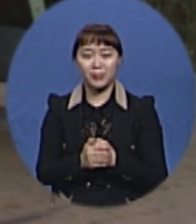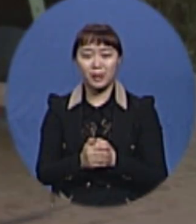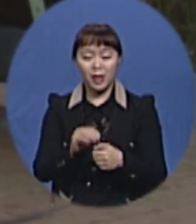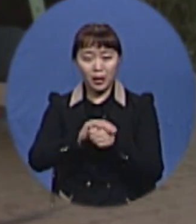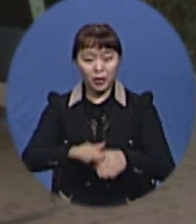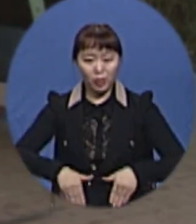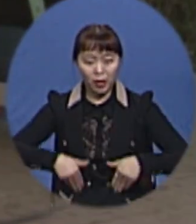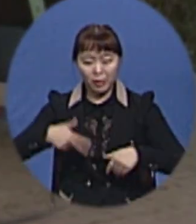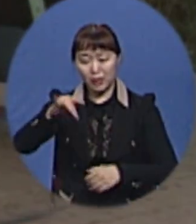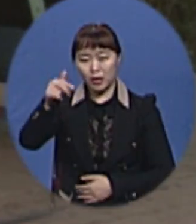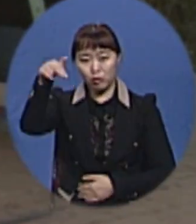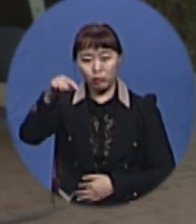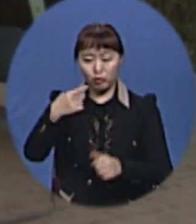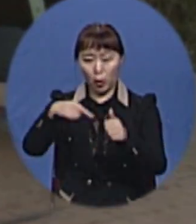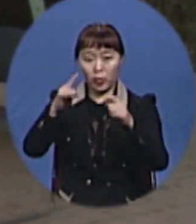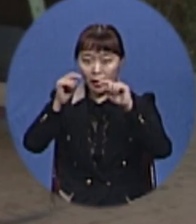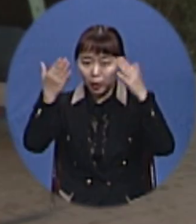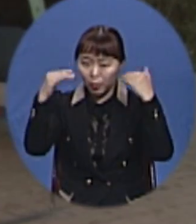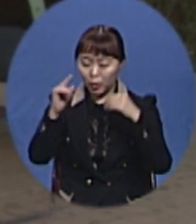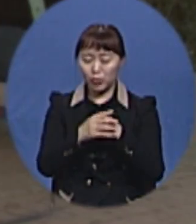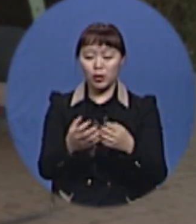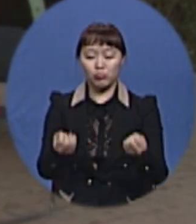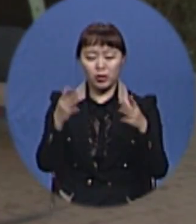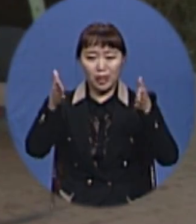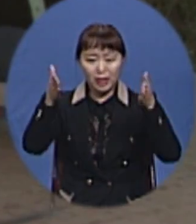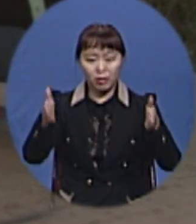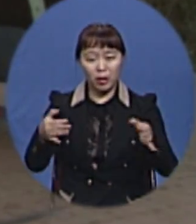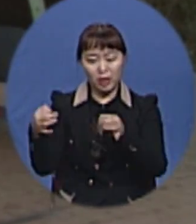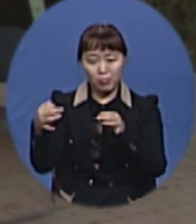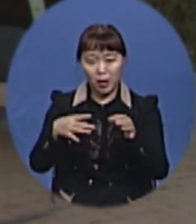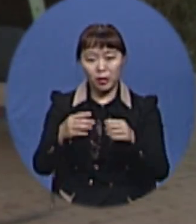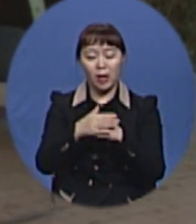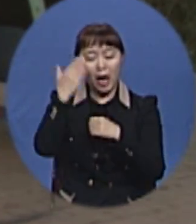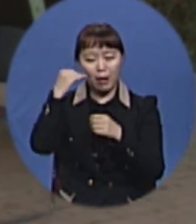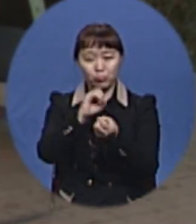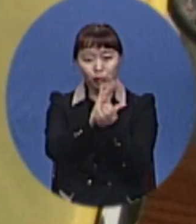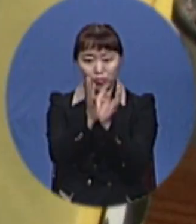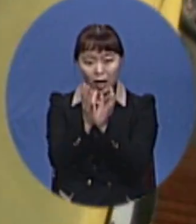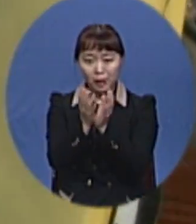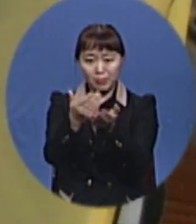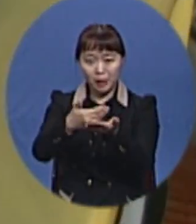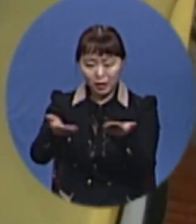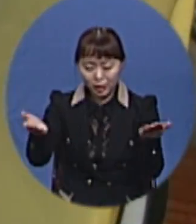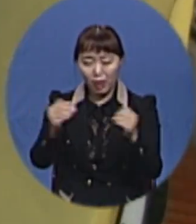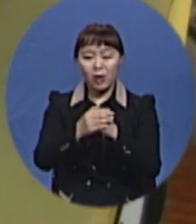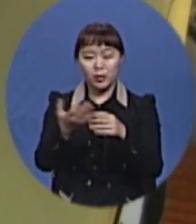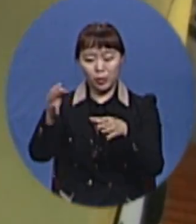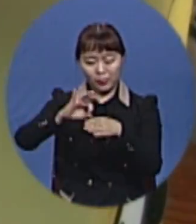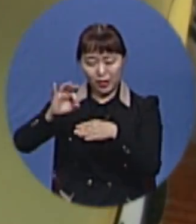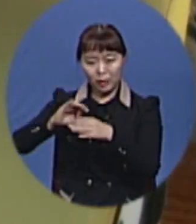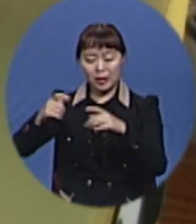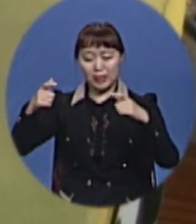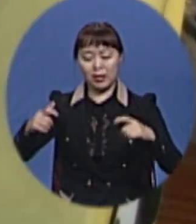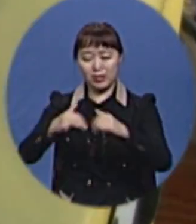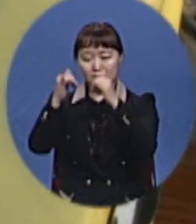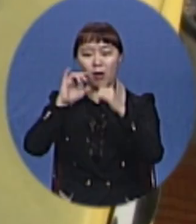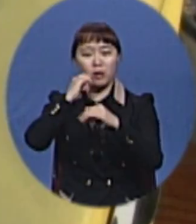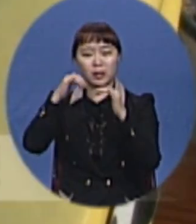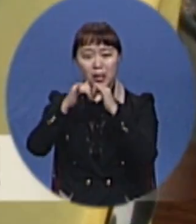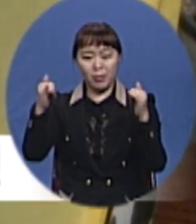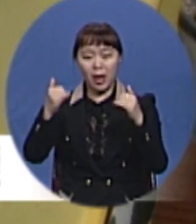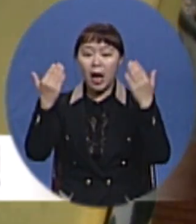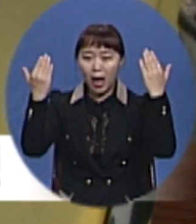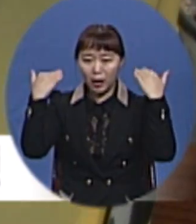경남에 있는 진주교육대학교에서는 대학 축제 기간 중 기부받은 무궁화를 나눠주며 성금을 모금해 지역사회 소외계층과